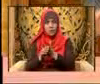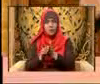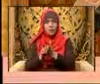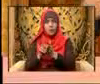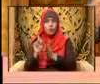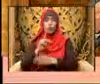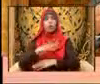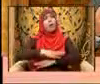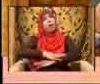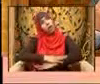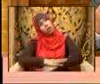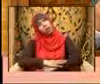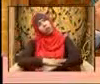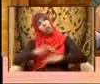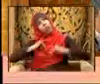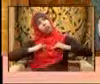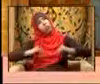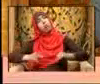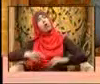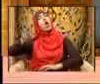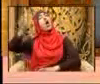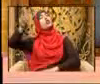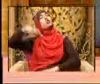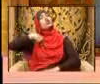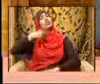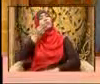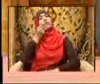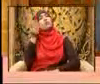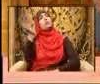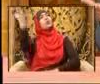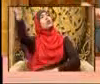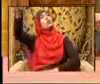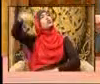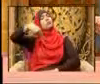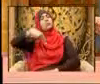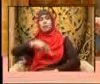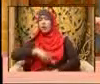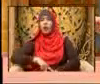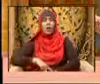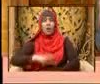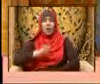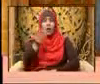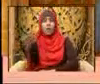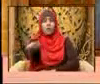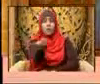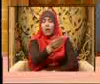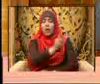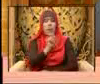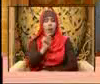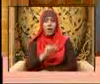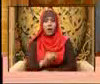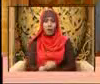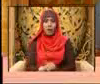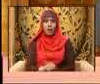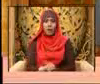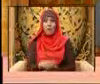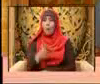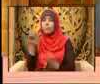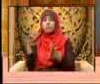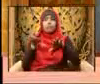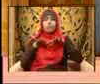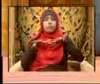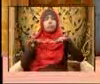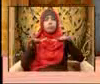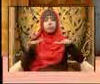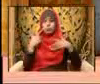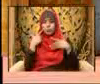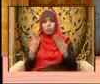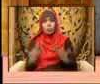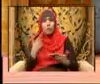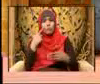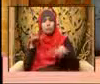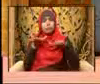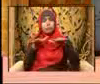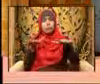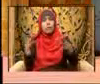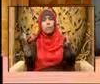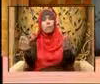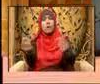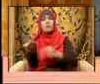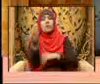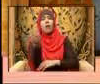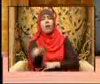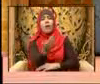ولا يرضى بالجلوس، ولا يرضى بأنه يبقى الإنسان يتكفف الناس. شوف الآن ظاهرة التسول كثيرة،